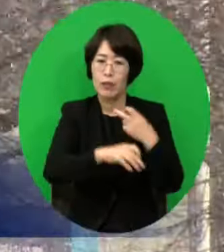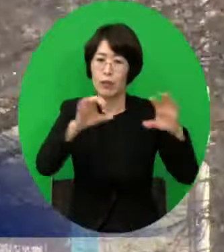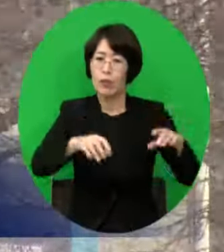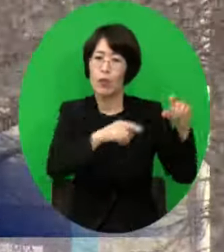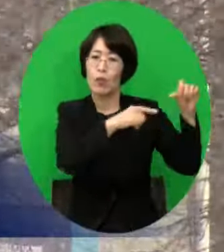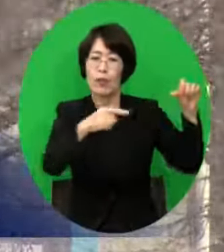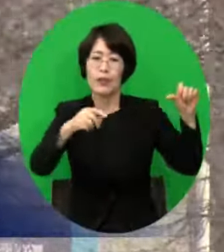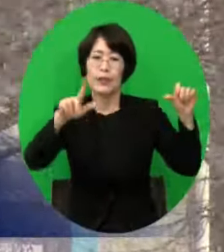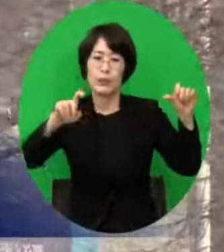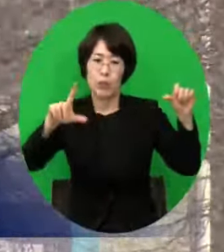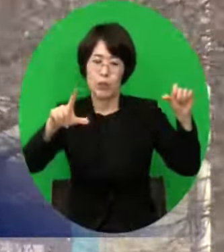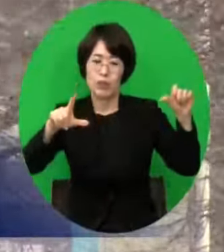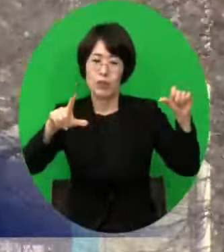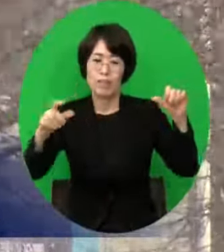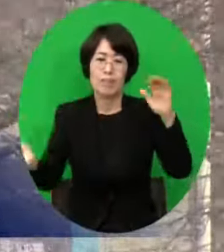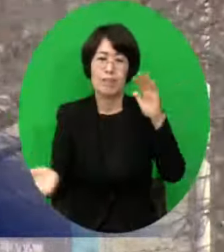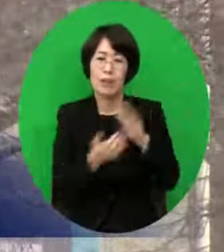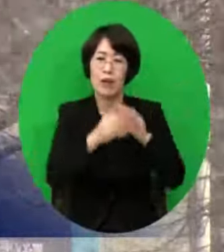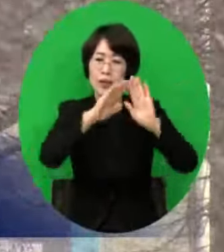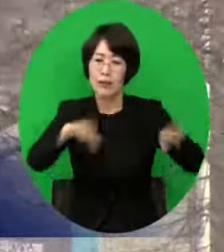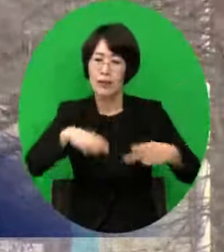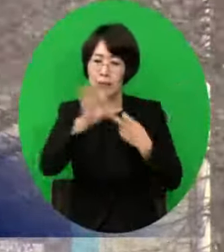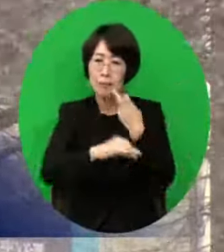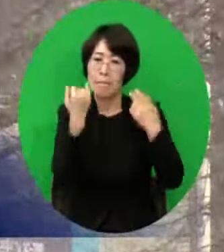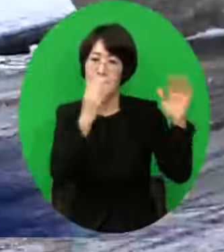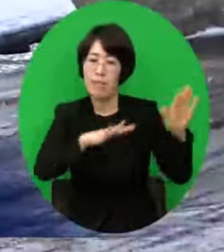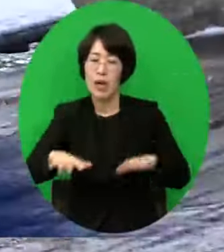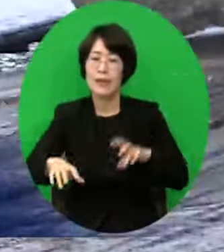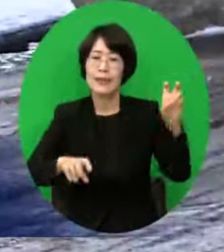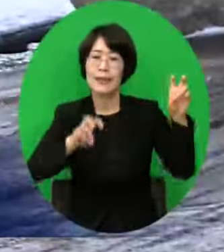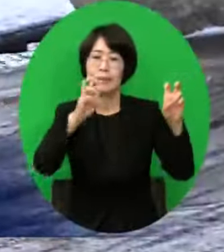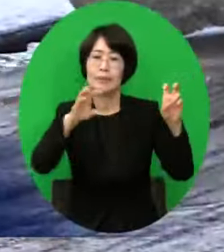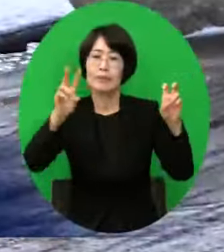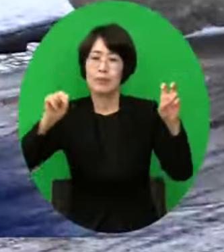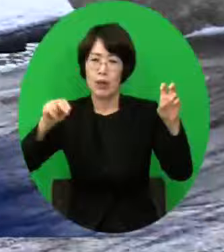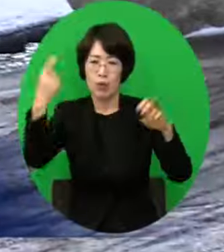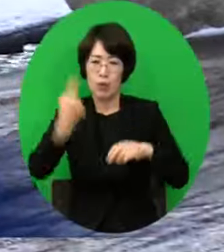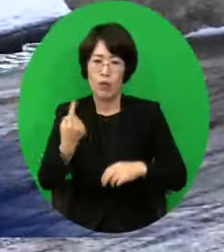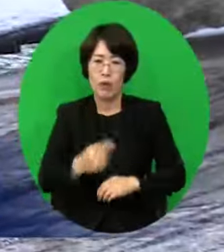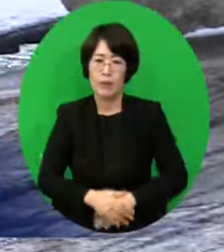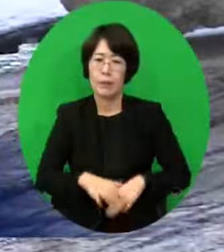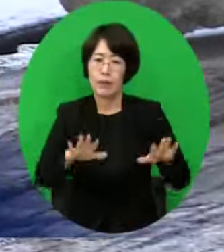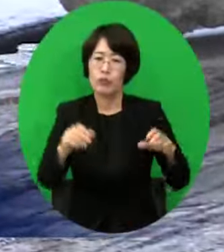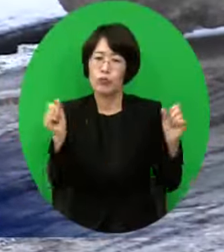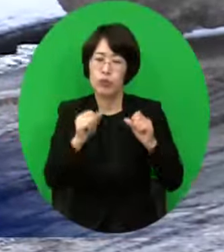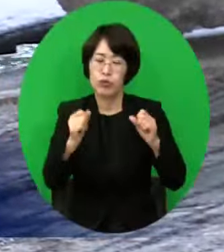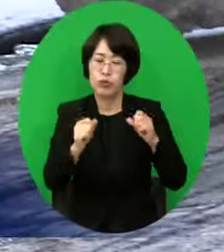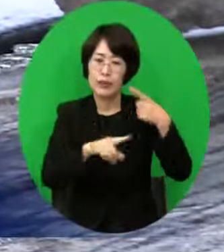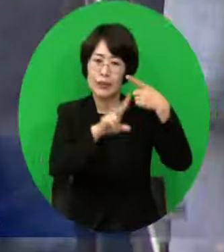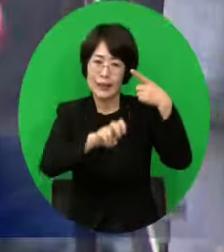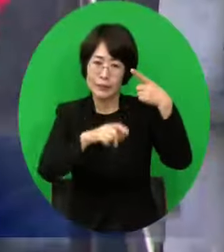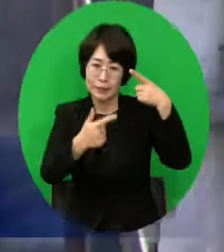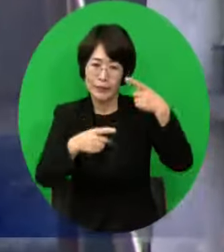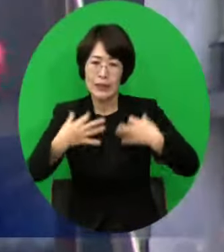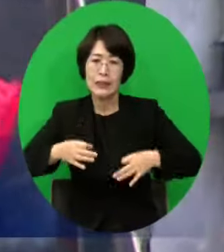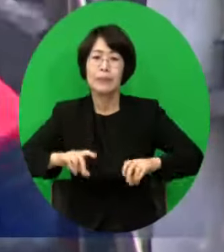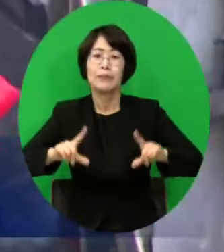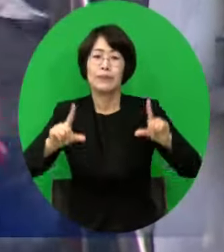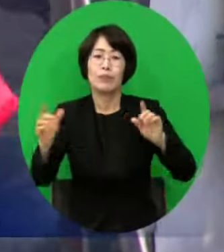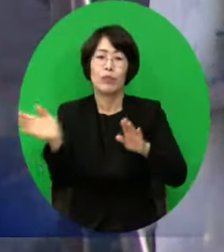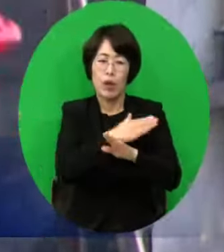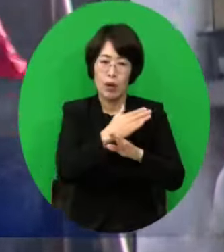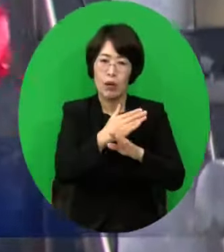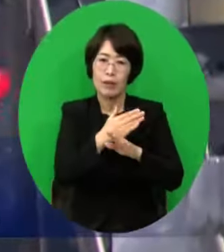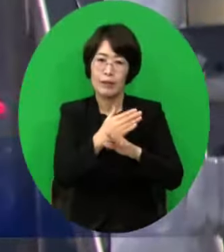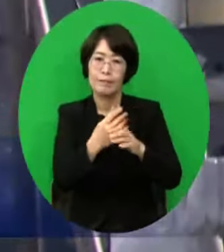5에서 15cm, 많은 곳 전남 서해안 20cm 내리겠습니다. 이번 추위는 26일 금요일부터